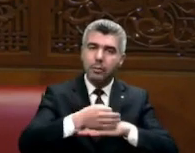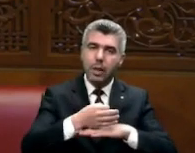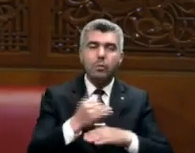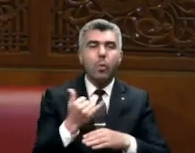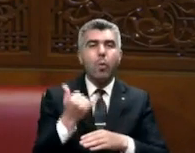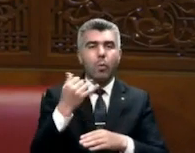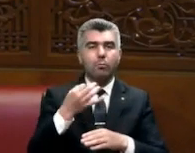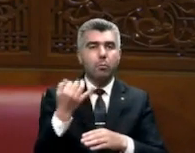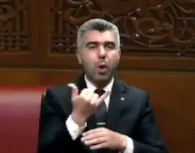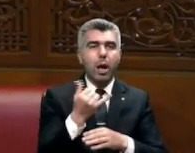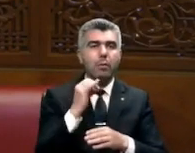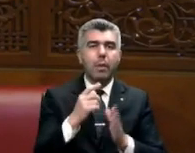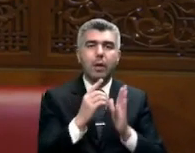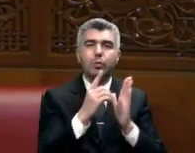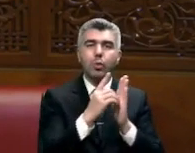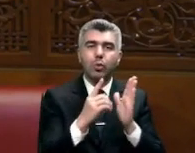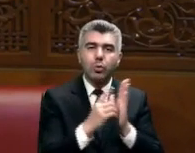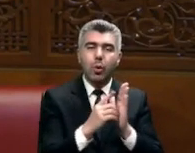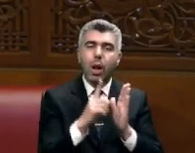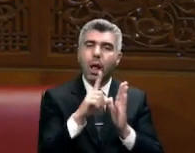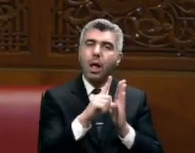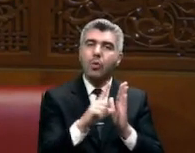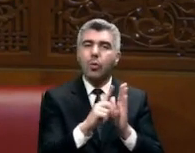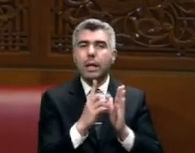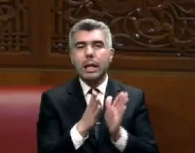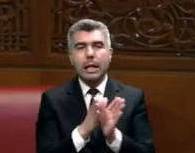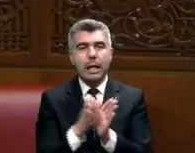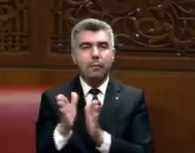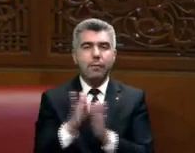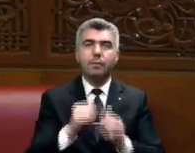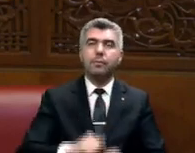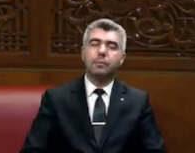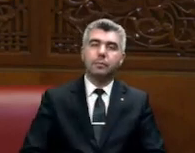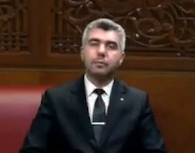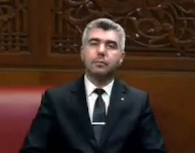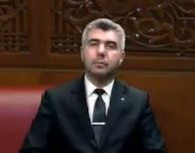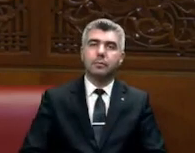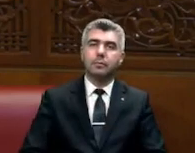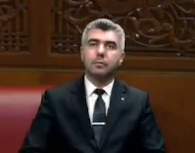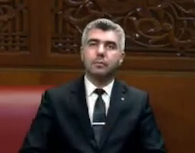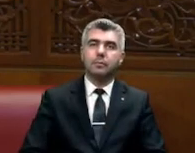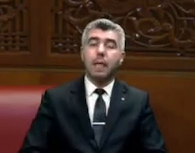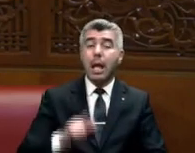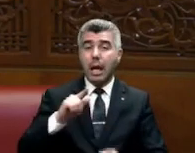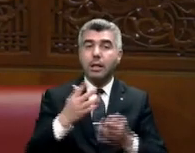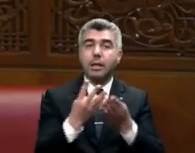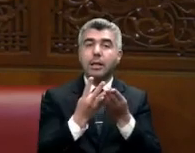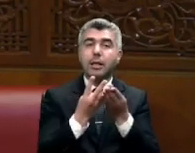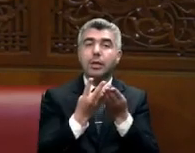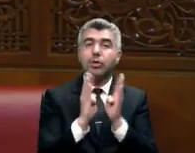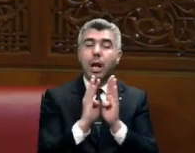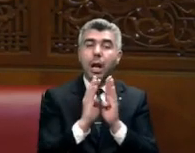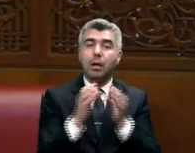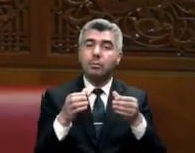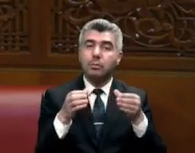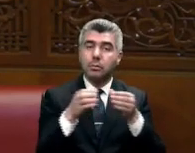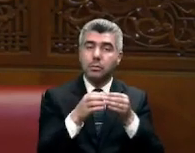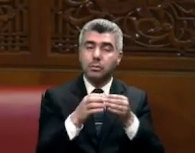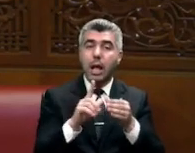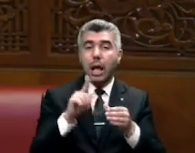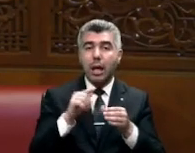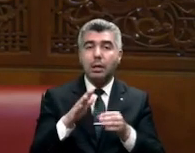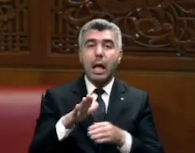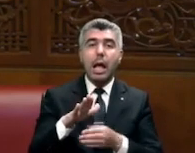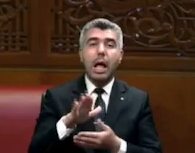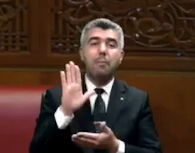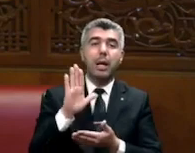يتماشى مع الدستور والقانون التنظيمي. كما أنه تتكون واحد اللجنة تتكون أعضاء عندهم خبرة